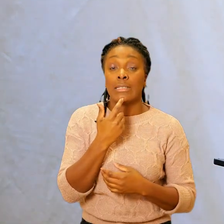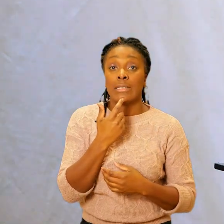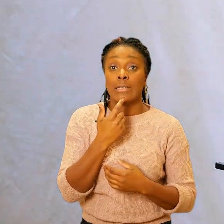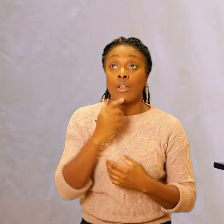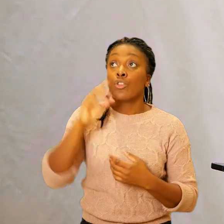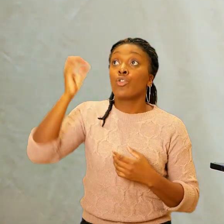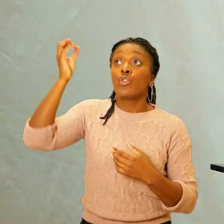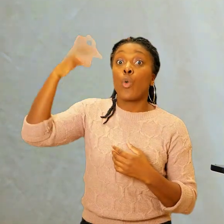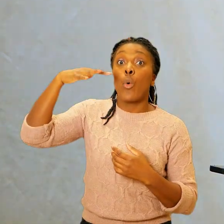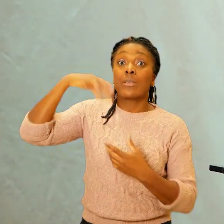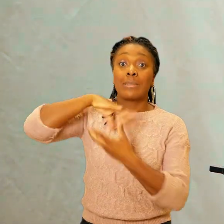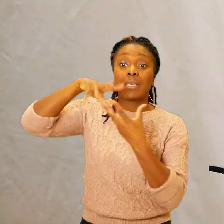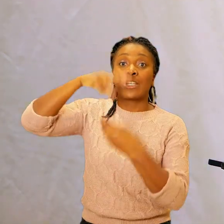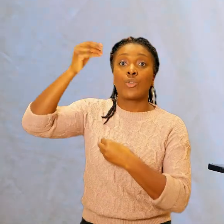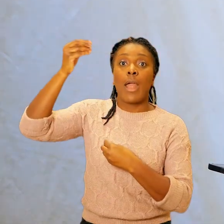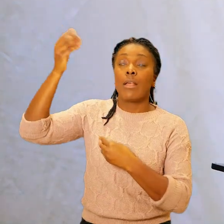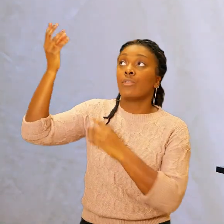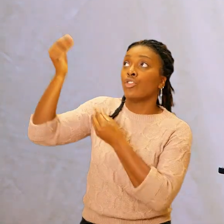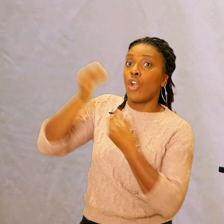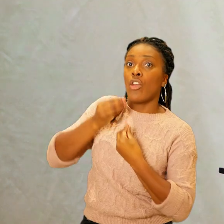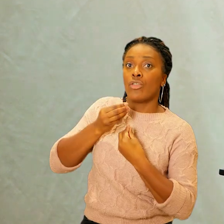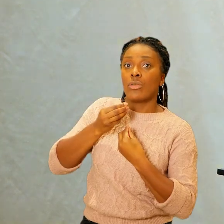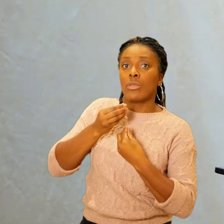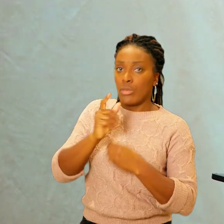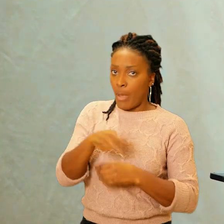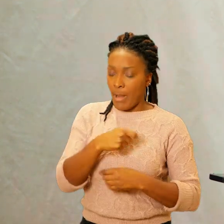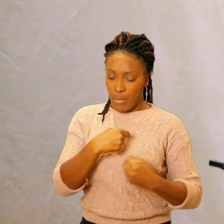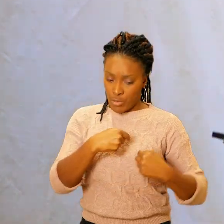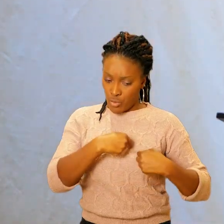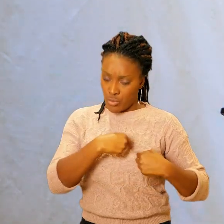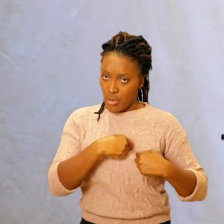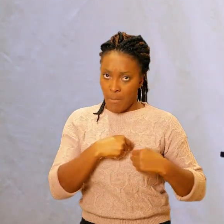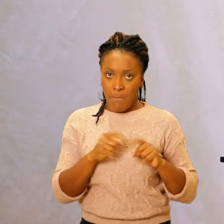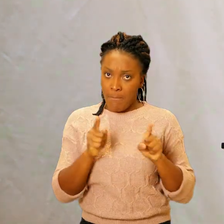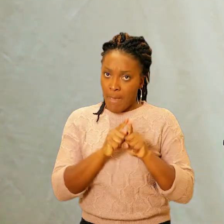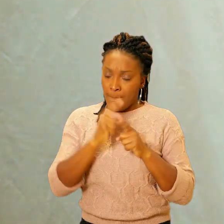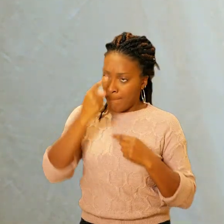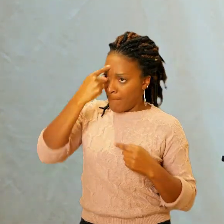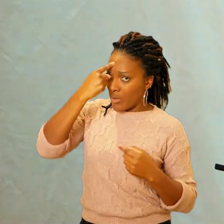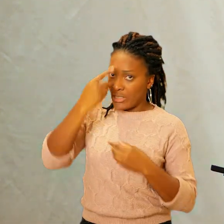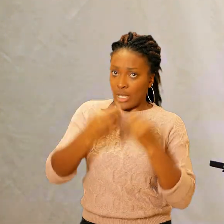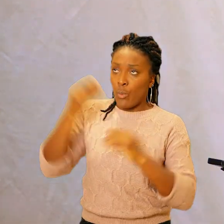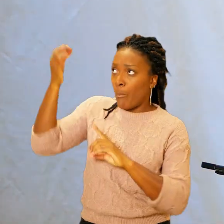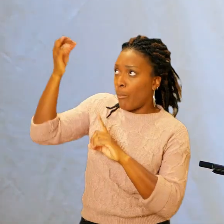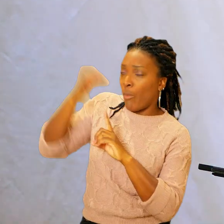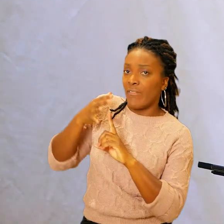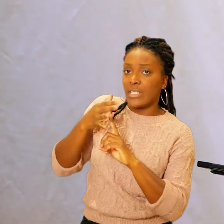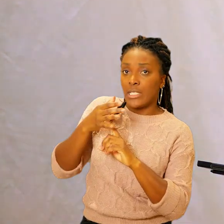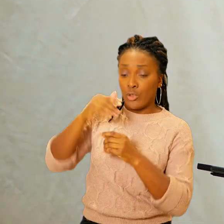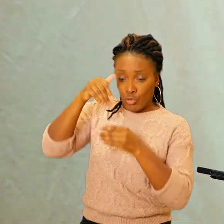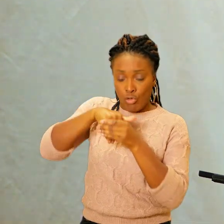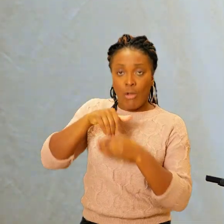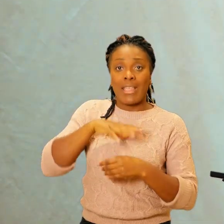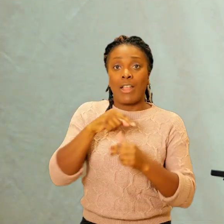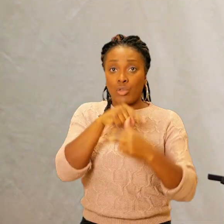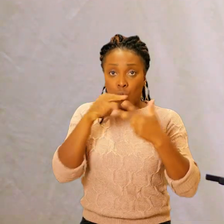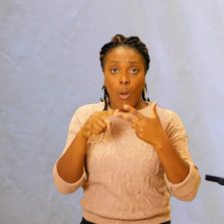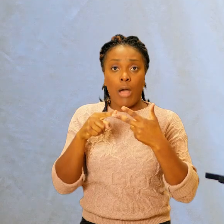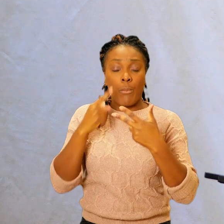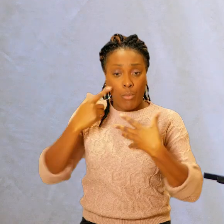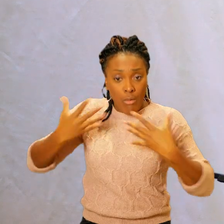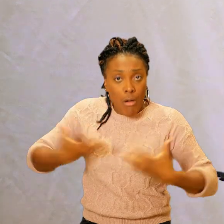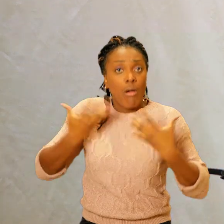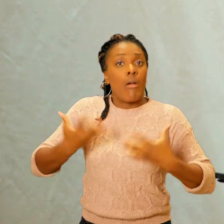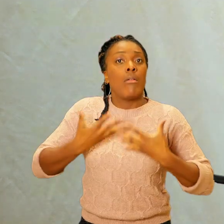don spirituel, c'est la même voix dans ton cœur normalement qui doit résonner et il doit comporter ces trois notions-là. Il doit